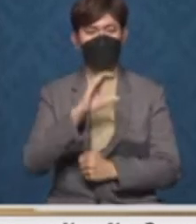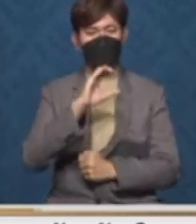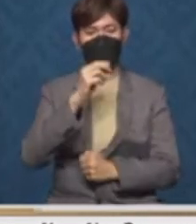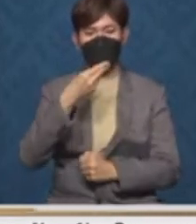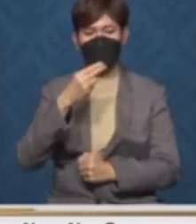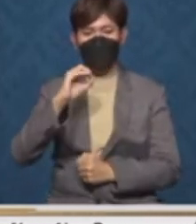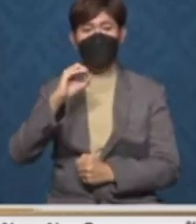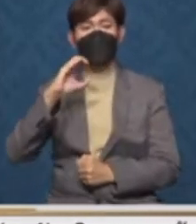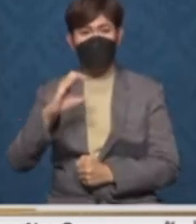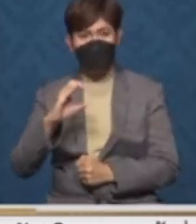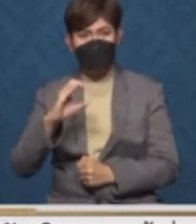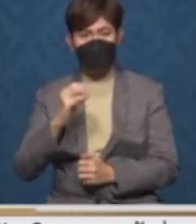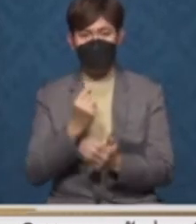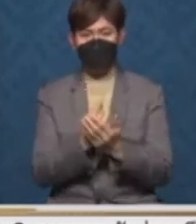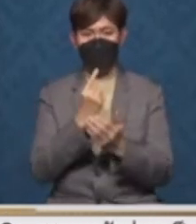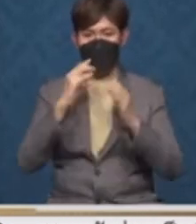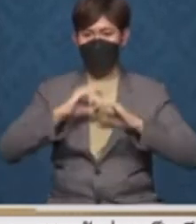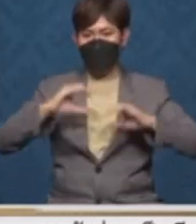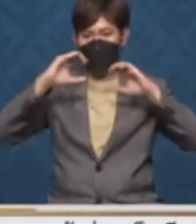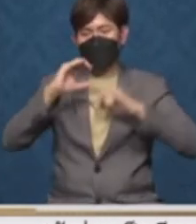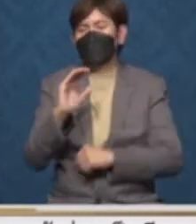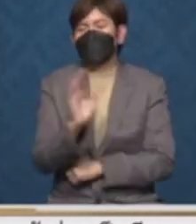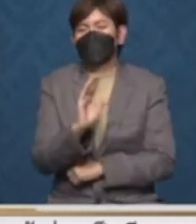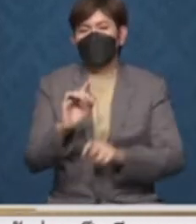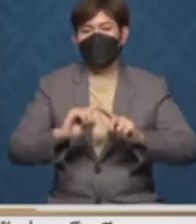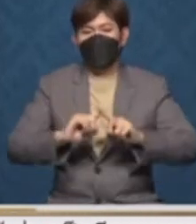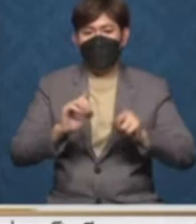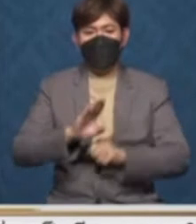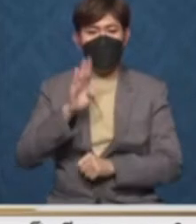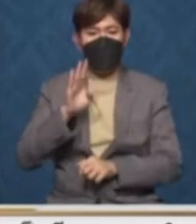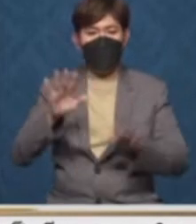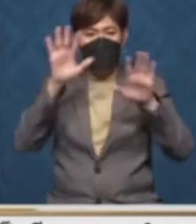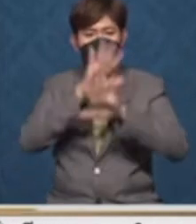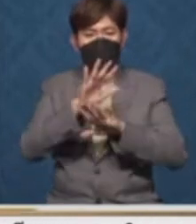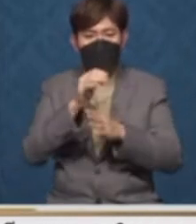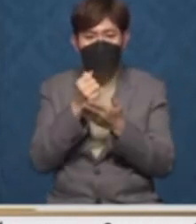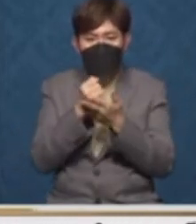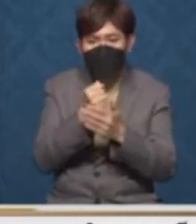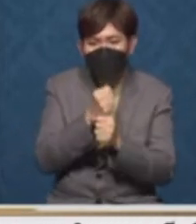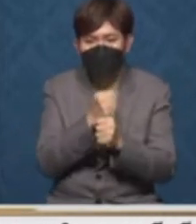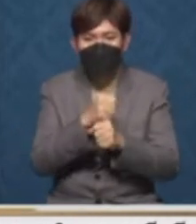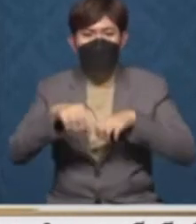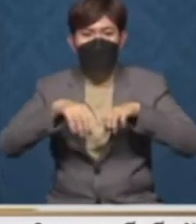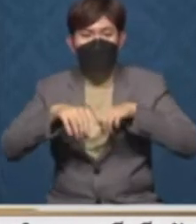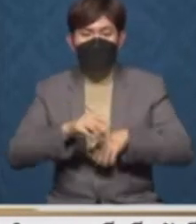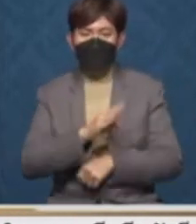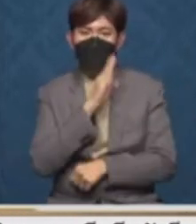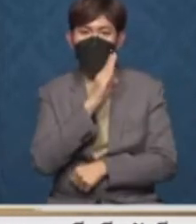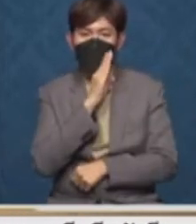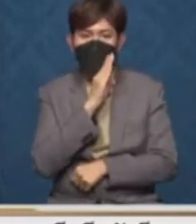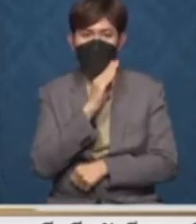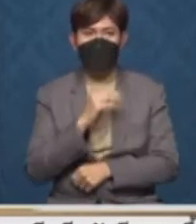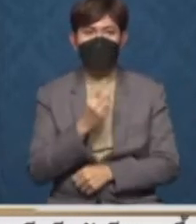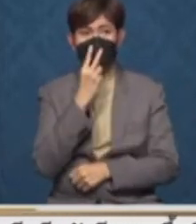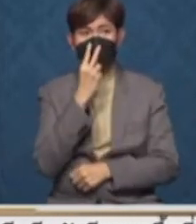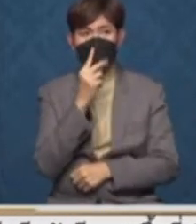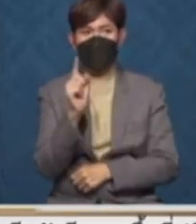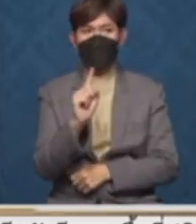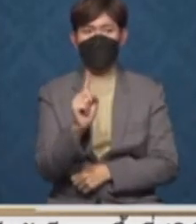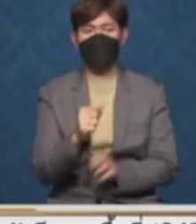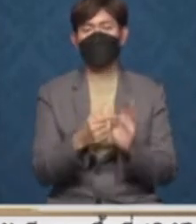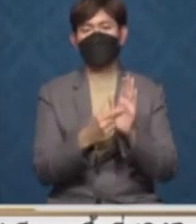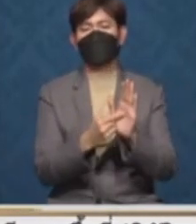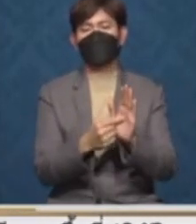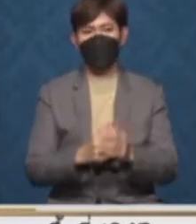ไม่ได้เป็นตัวแทนรัฐบาลหรอกครับเป็นเพียงบริษัทนายหน้าที่มาทำ G2GK ครับนี่อู่ซ่อมเรือดำน้ำครับ